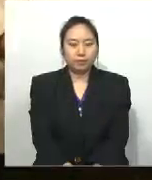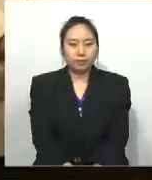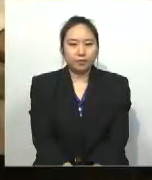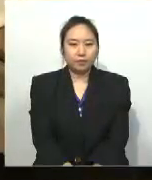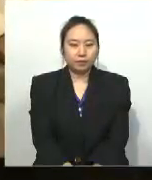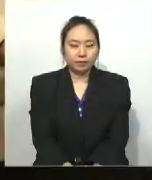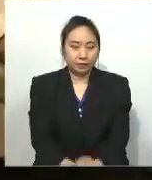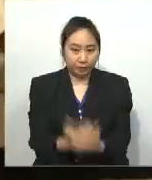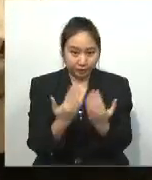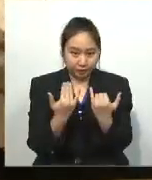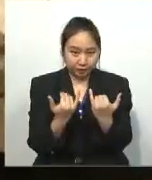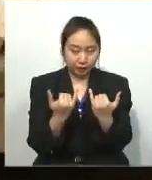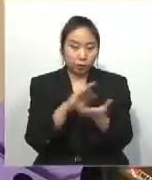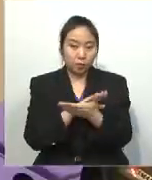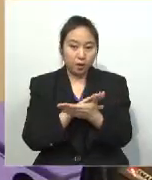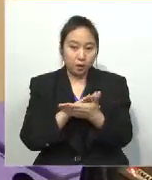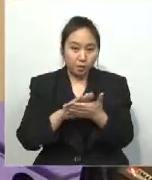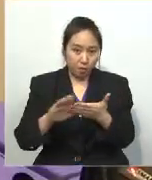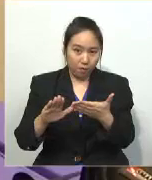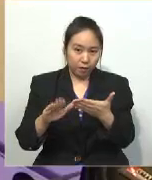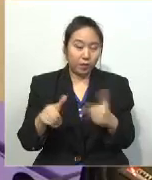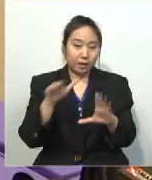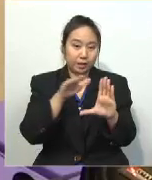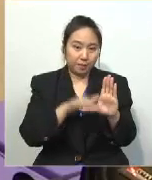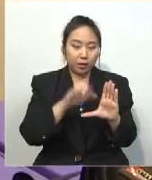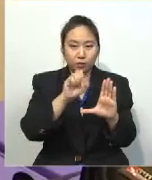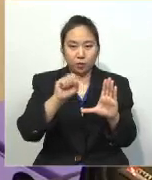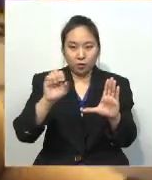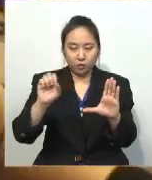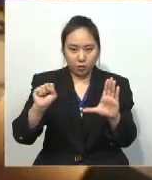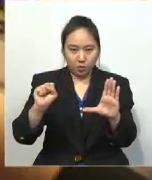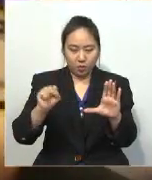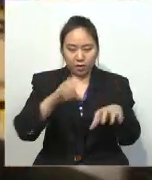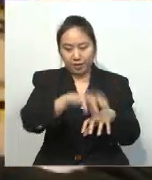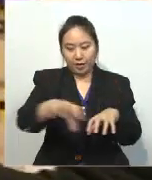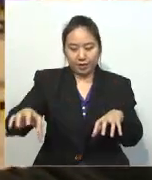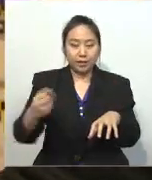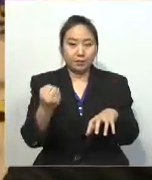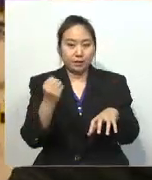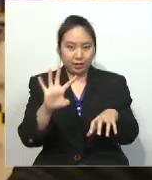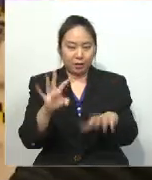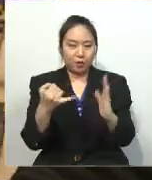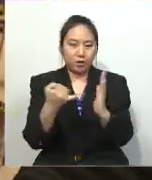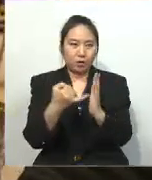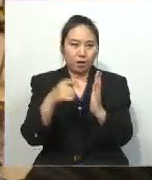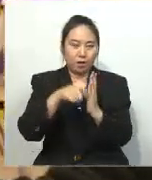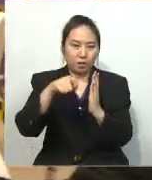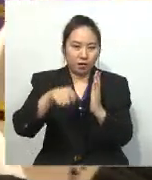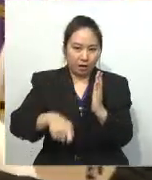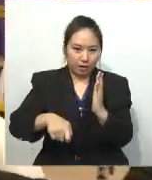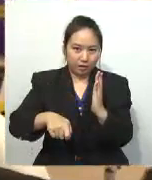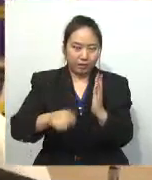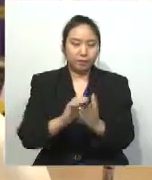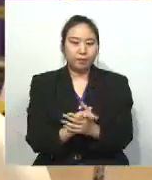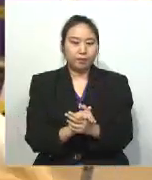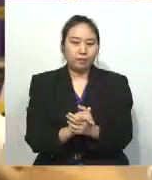ส่วนความเรียบร้อยของการรับสมัครส.ส.ในเขต14เขตของจังหวัดนครราชสีมานะคะ